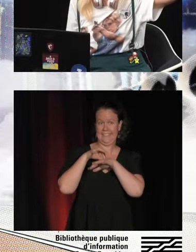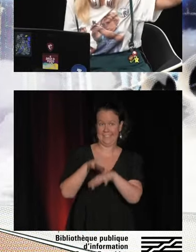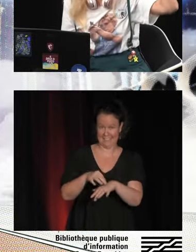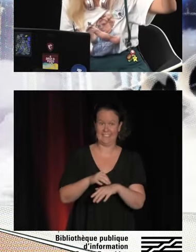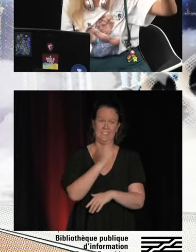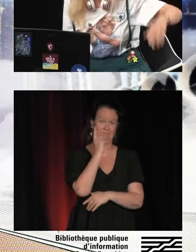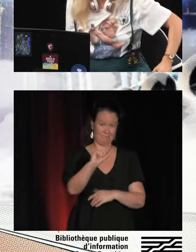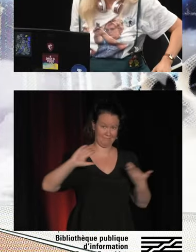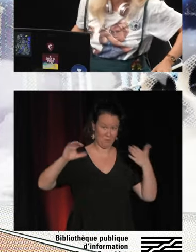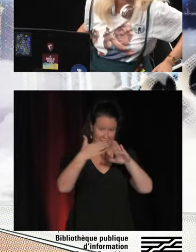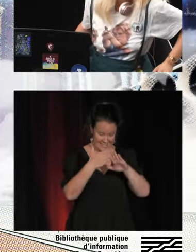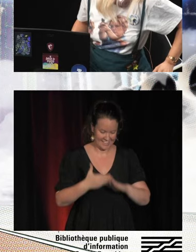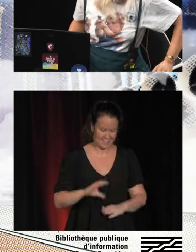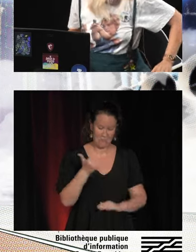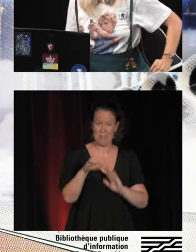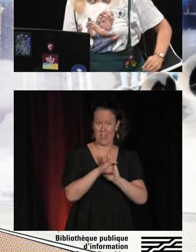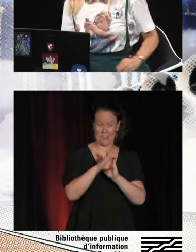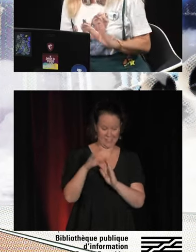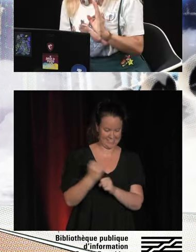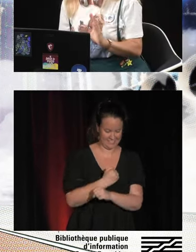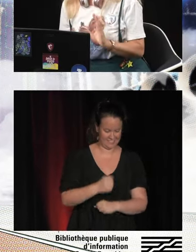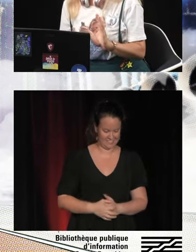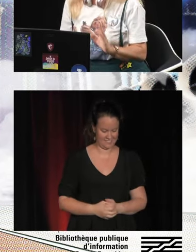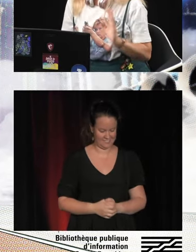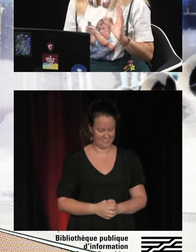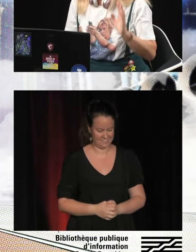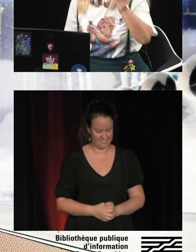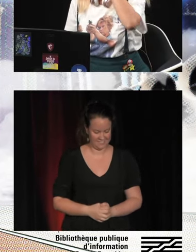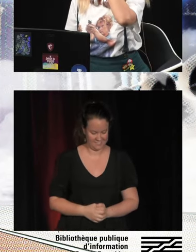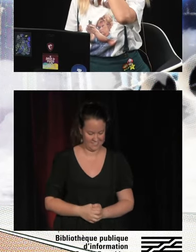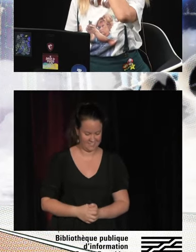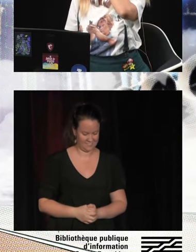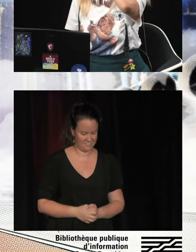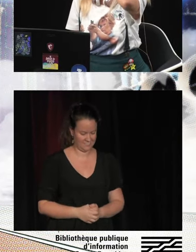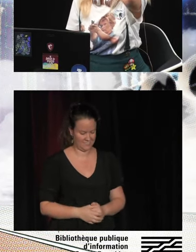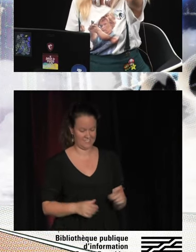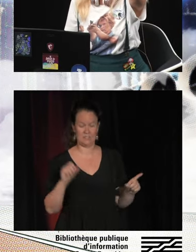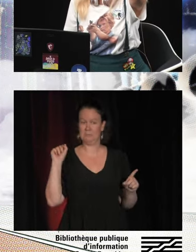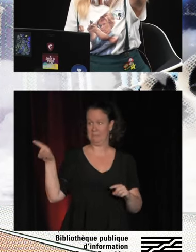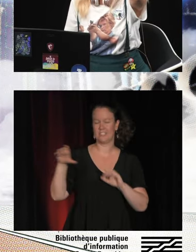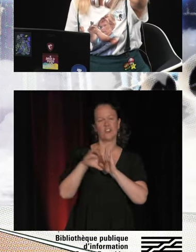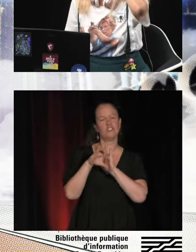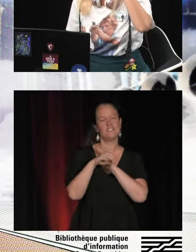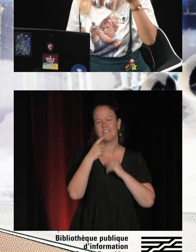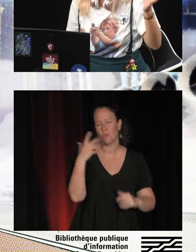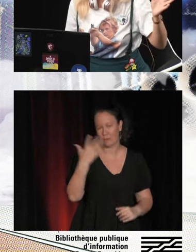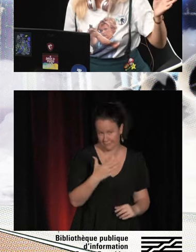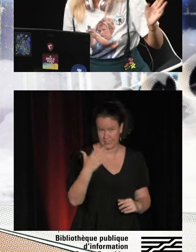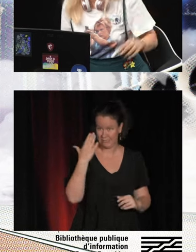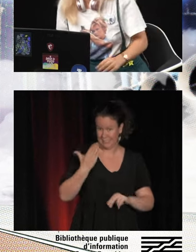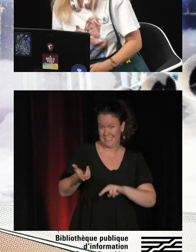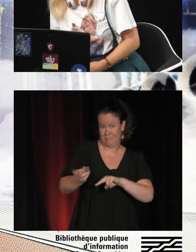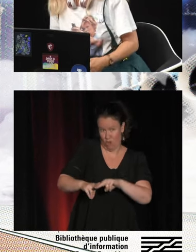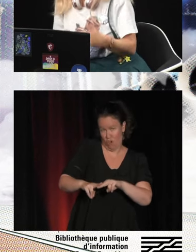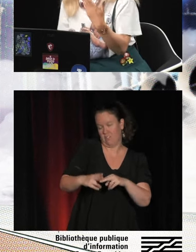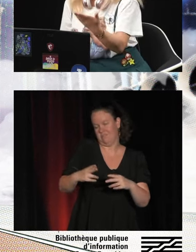partir en montagne. Et on a notre premier mot de passe. Donc, à partir de maintenant, si j'ai si je meurs encore et que